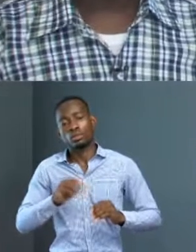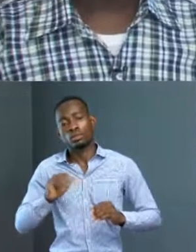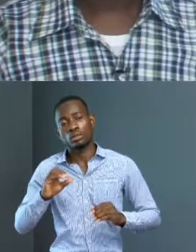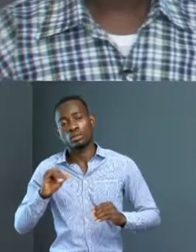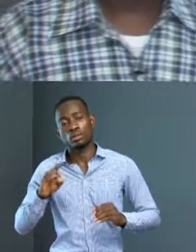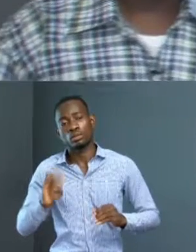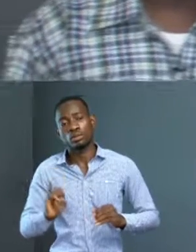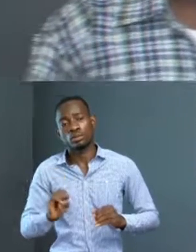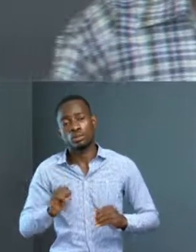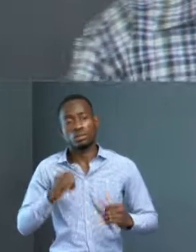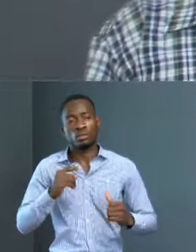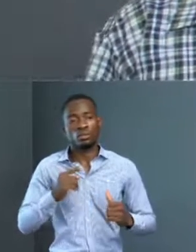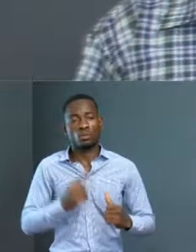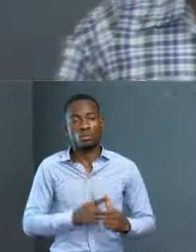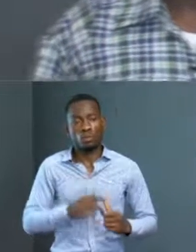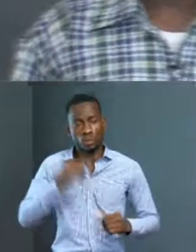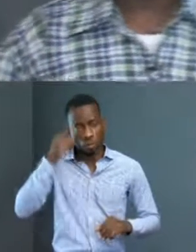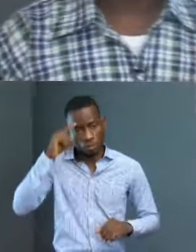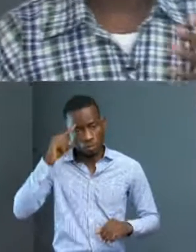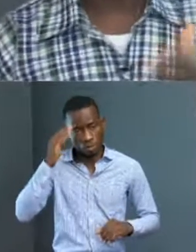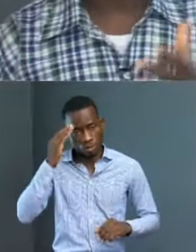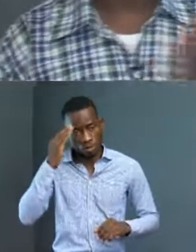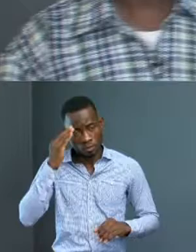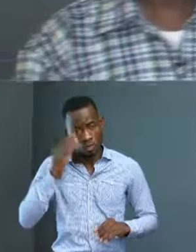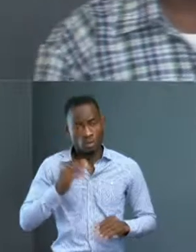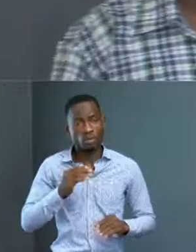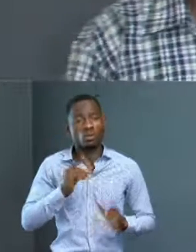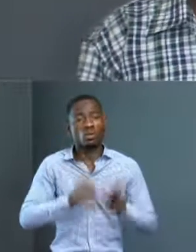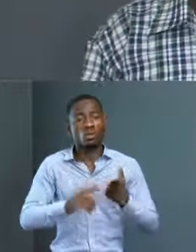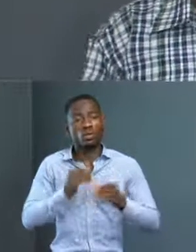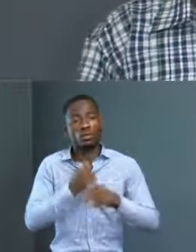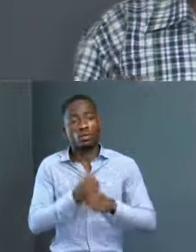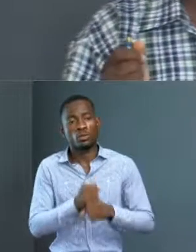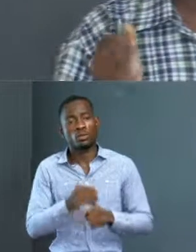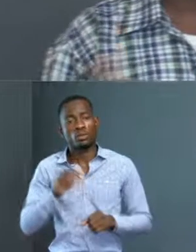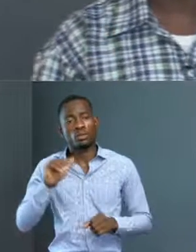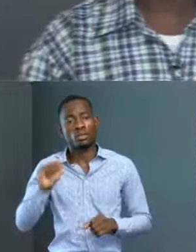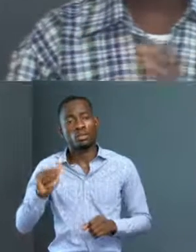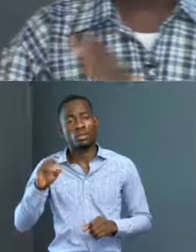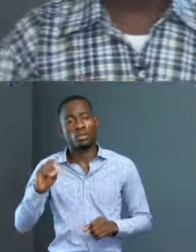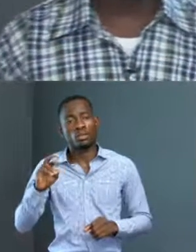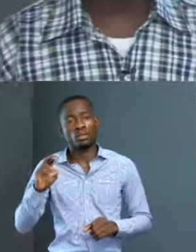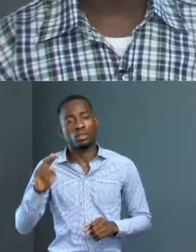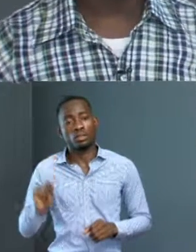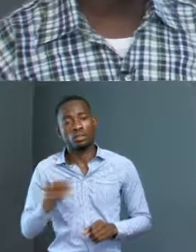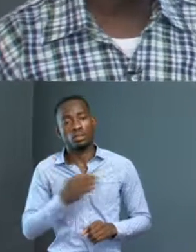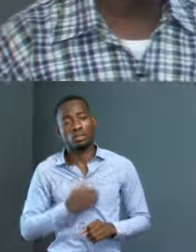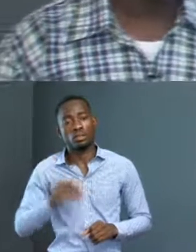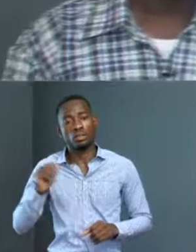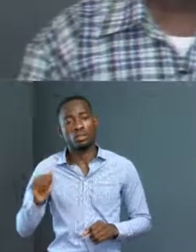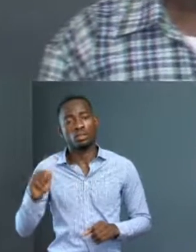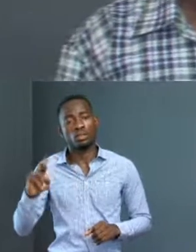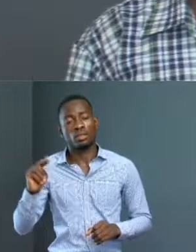D'abord, pour savoir de quoi est composé l'ADN et l'ARN, nous allons procéder à des